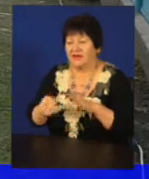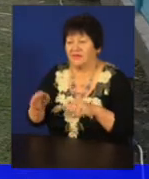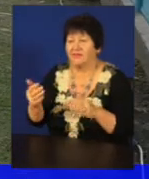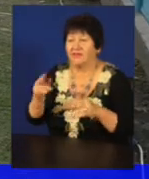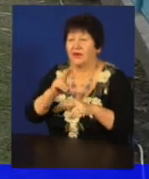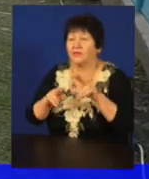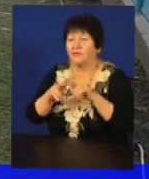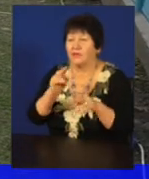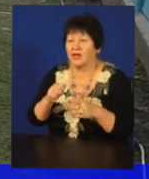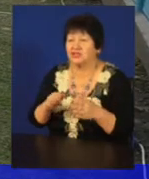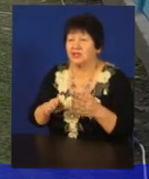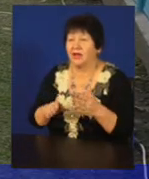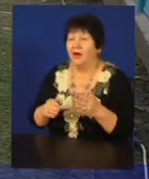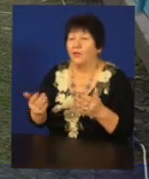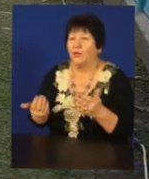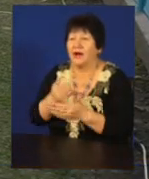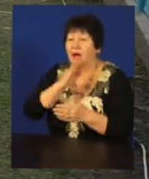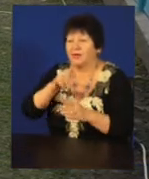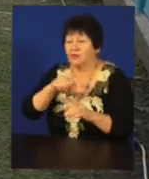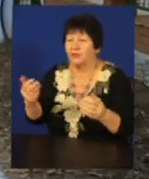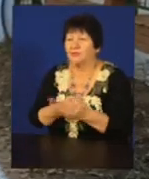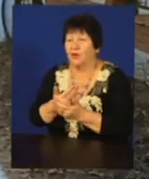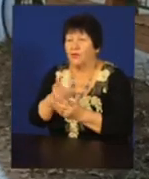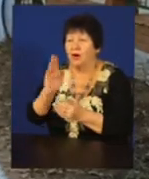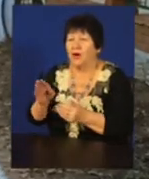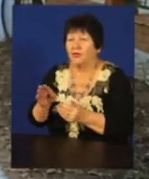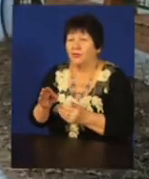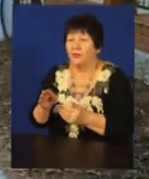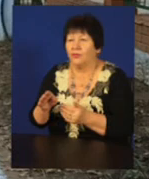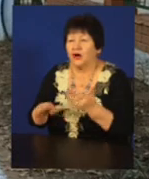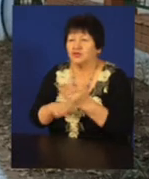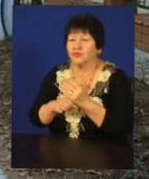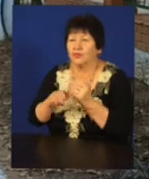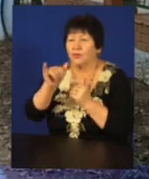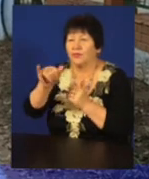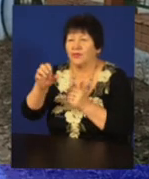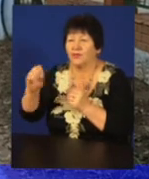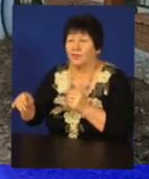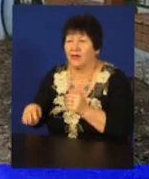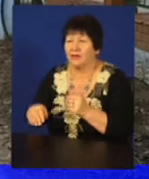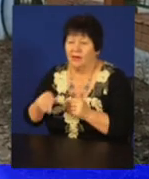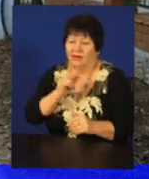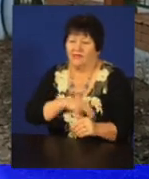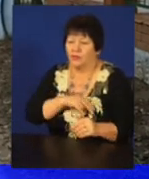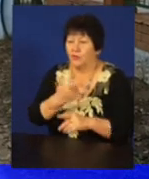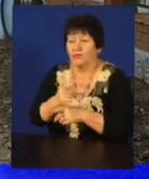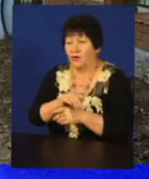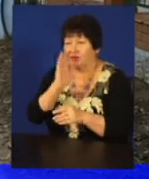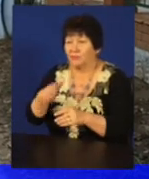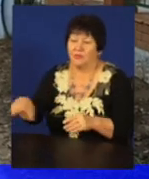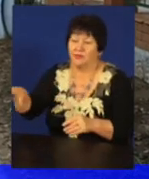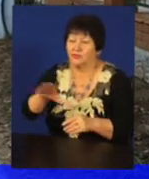apeduct nou cu sprijinul Uniunii Europene. E un lucru foarte bun pentru toată lumea, pentru